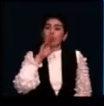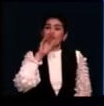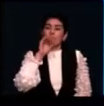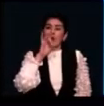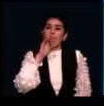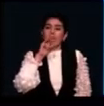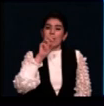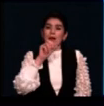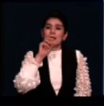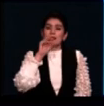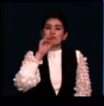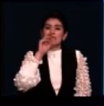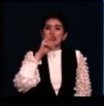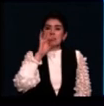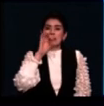formaldegid. Fenol bilan